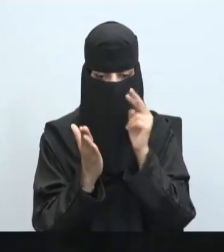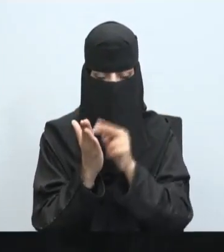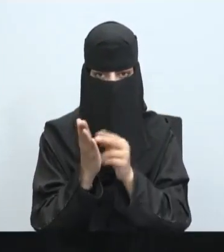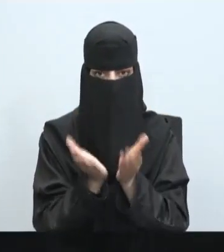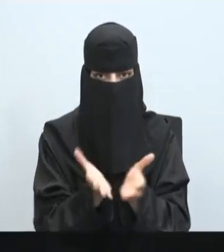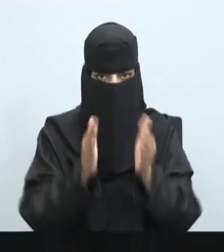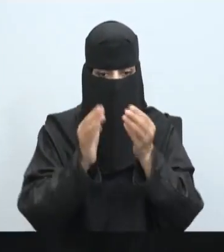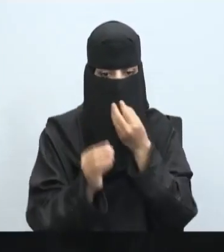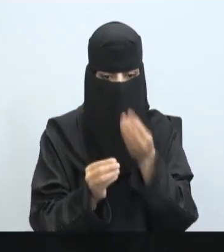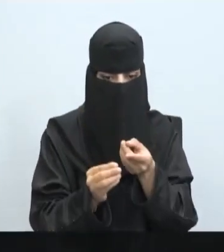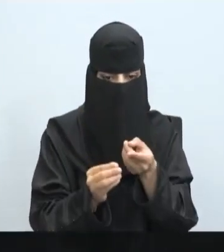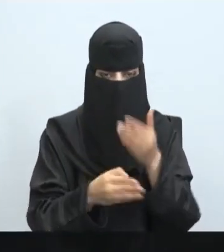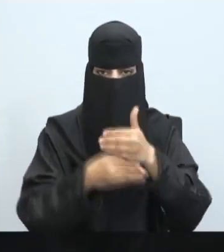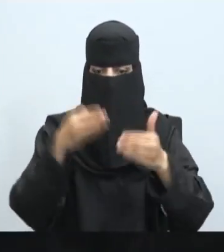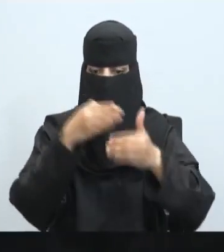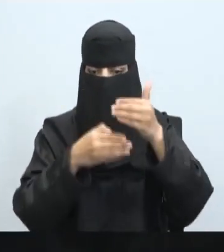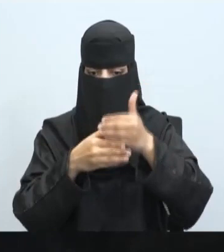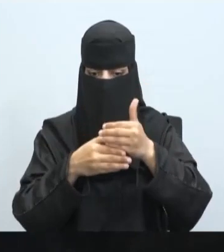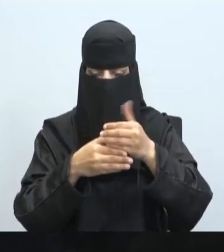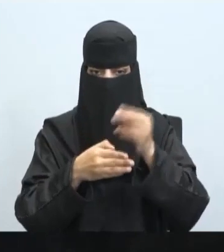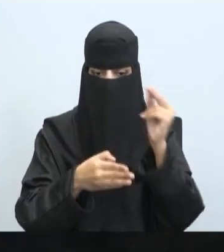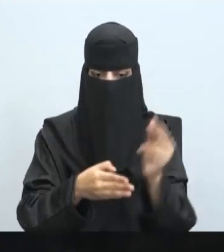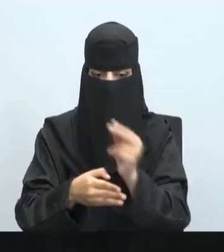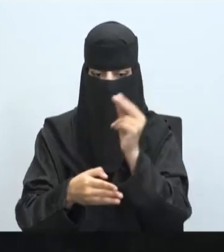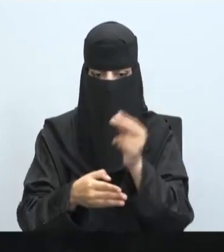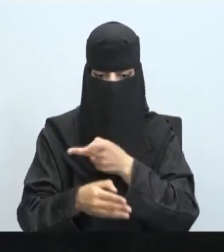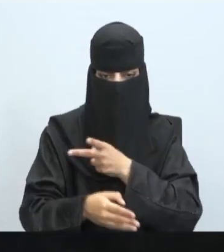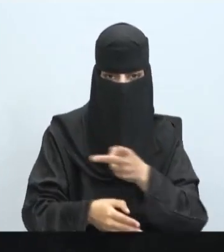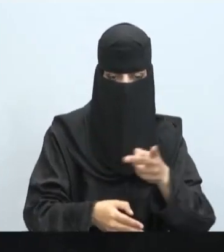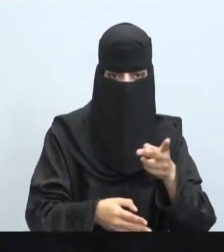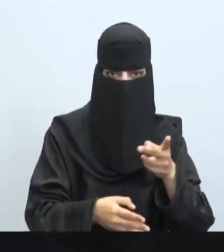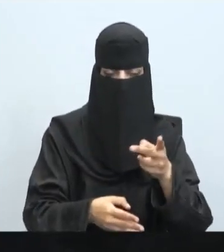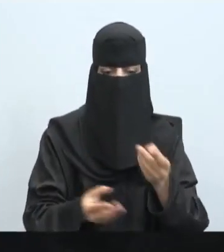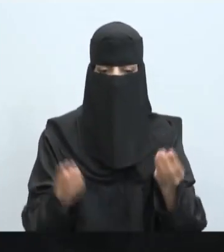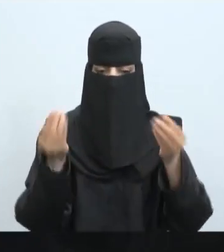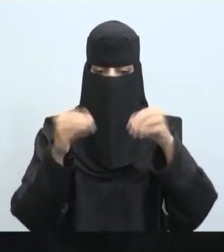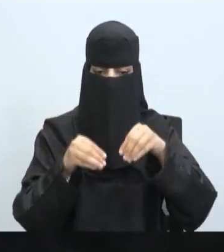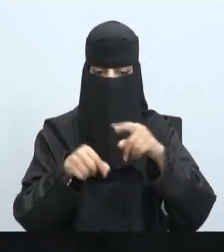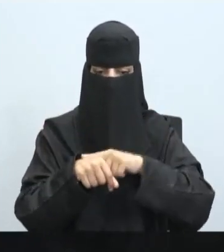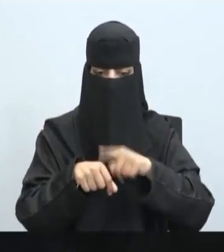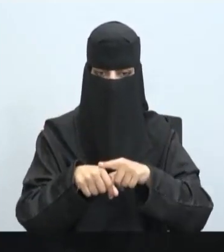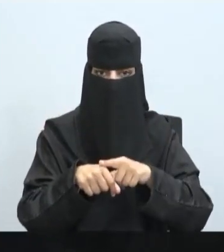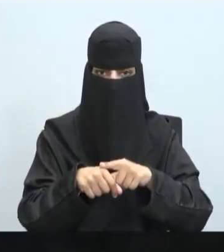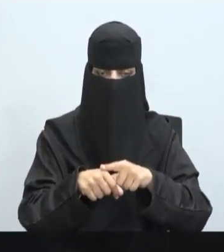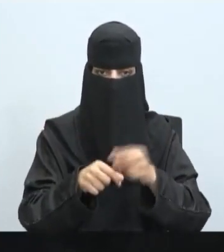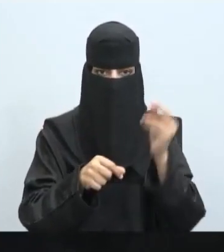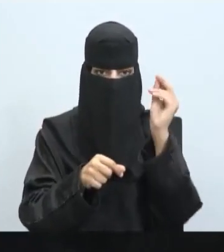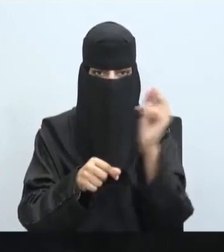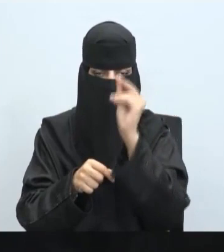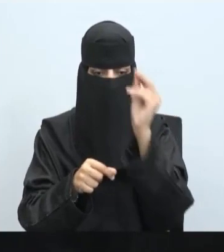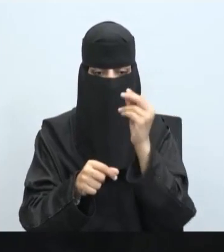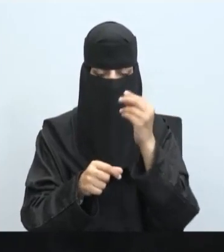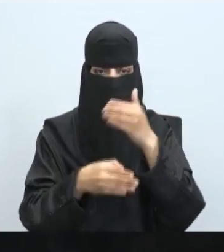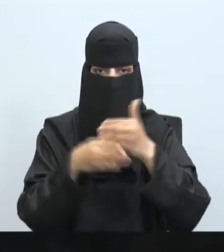الاواني والمباني بخطوط مختلفه اضافه الى زخرفه